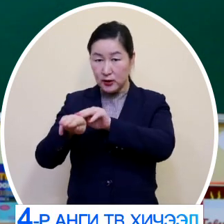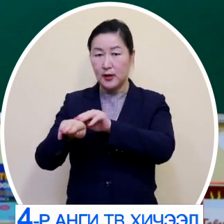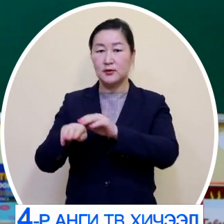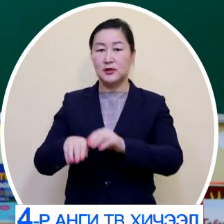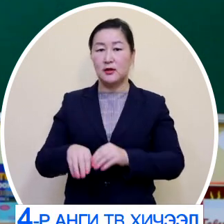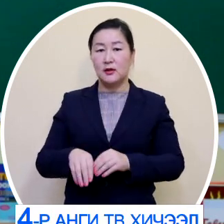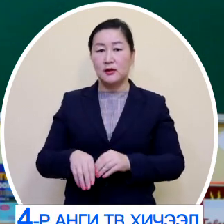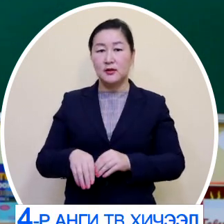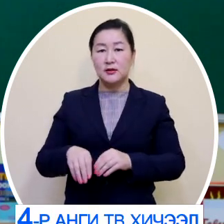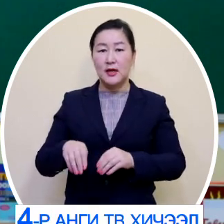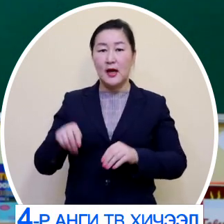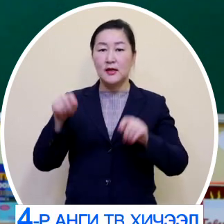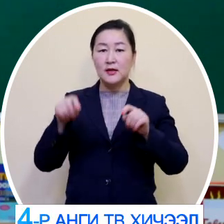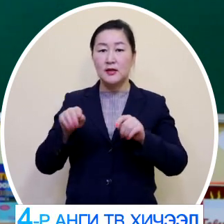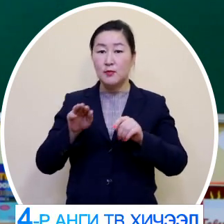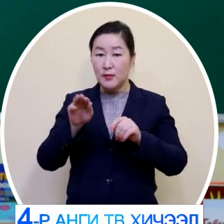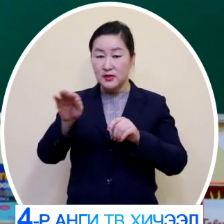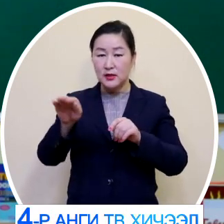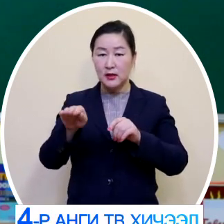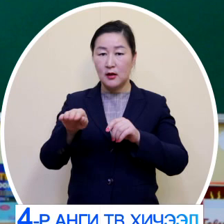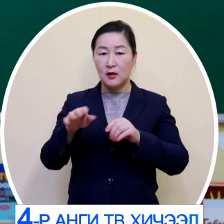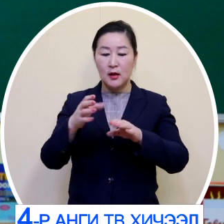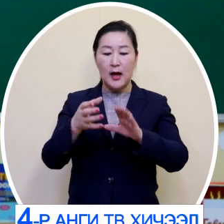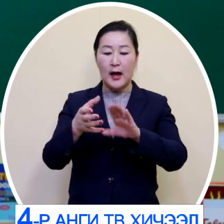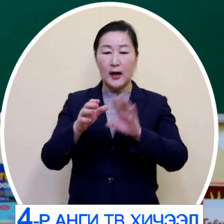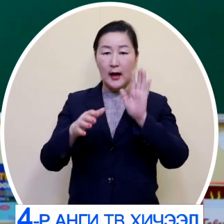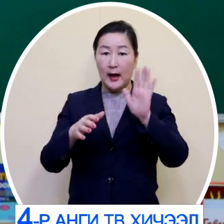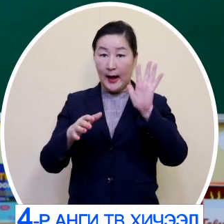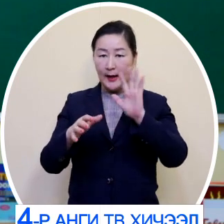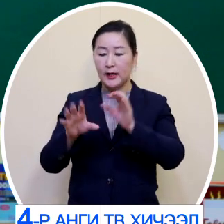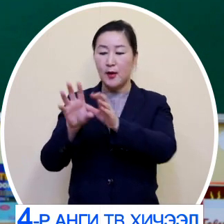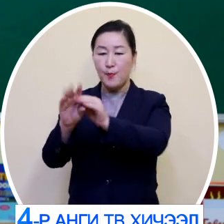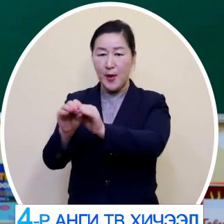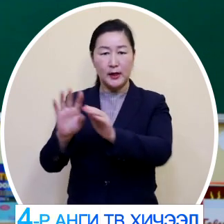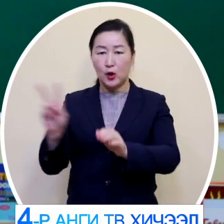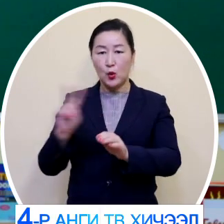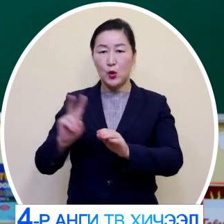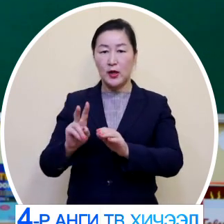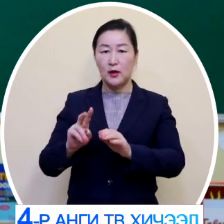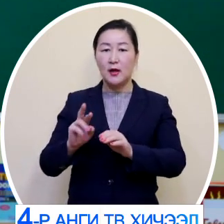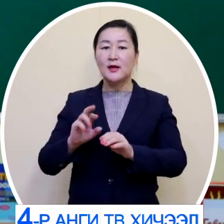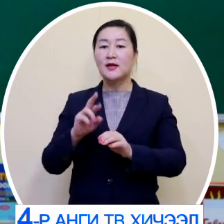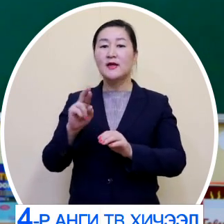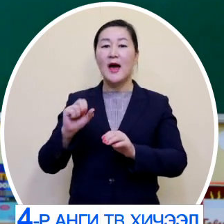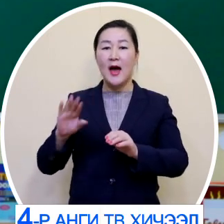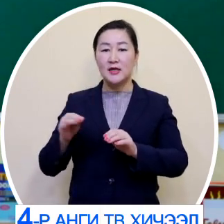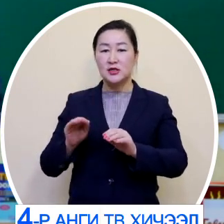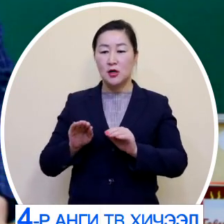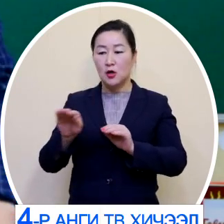энэ машиныг за гараа хүргэлгүйгээр хэрхэн яаж хөдлөх вэ? За, тэгэхээр багш нь